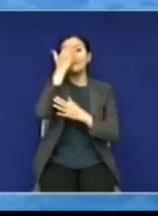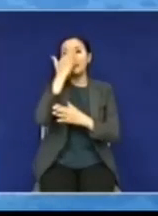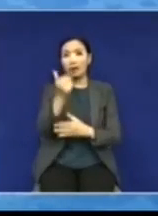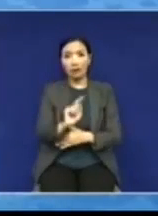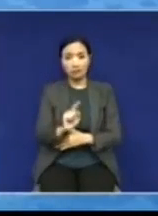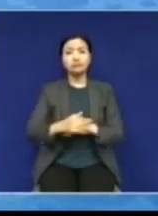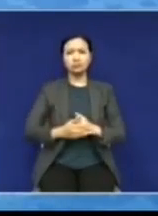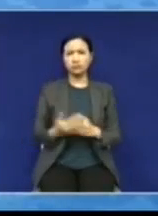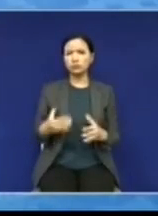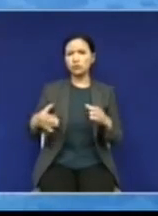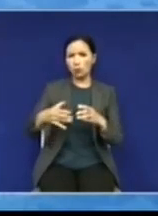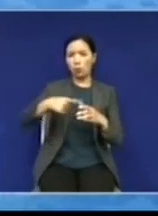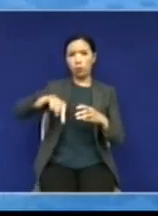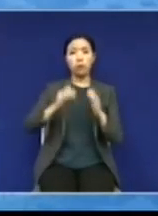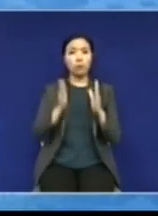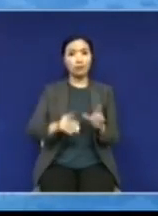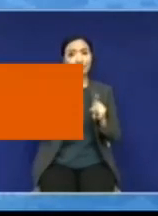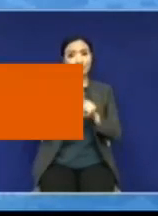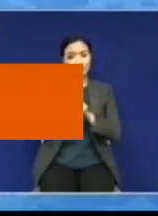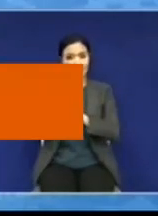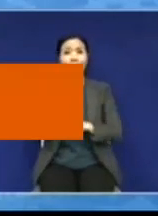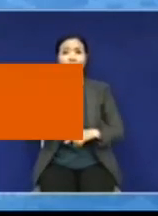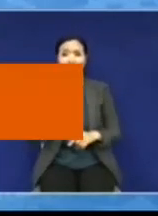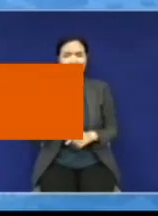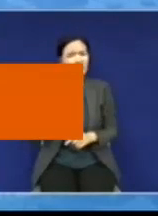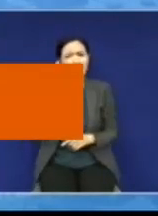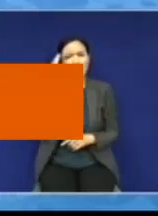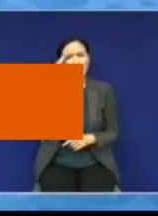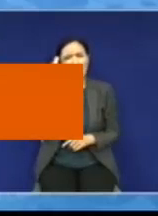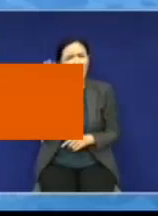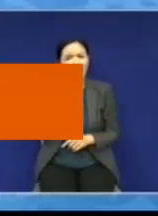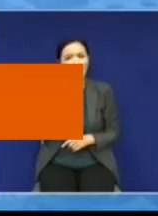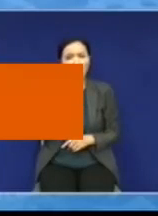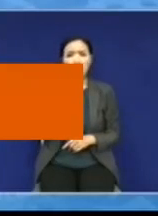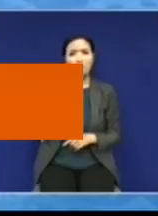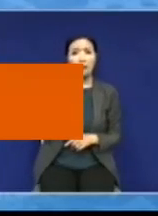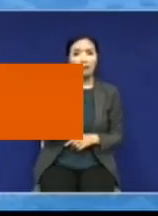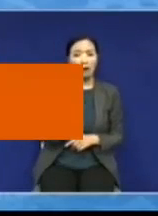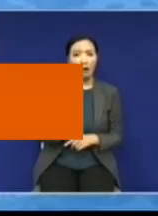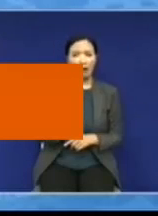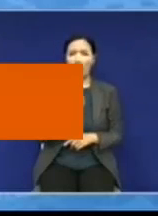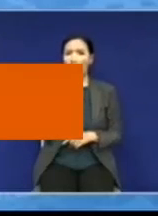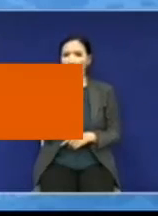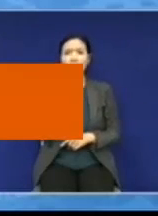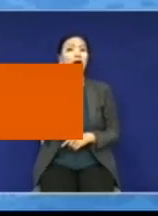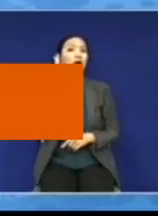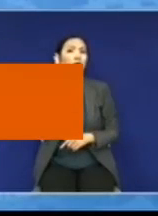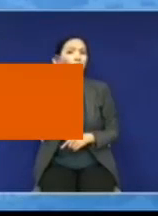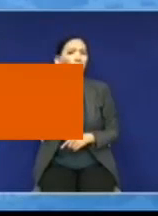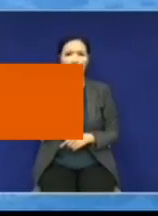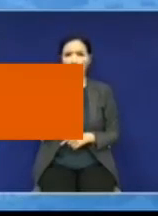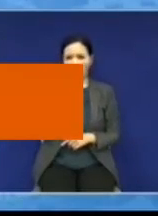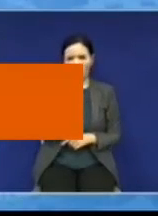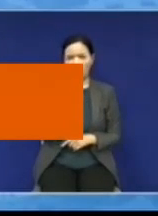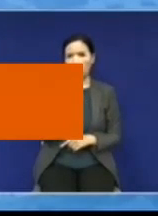มีกลุ่มบุคคลต่างๆนะครับที่ไม่ทราบว่ามาจากส่วนงานไหนที่ปรากฏอยู่ในข่าวนะครับบอก